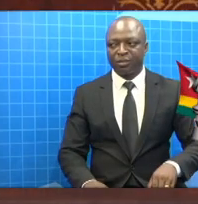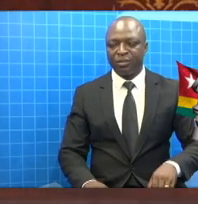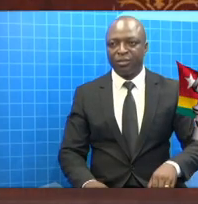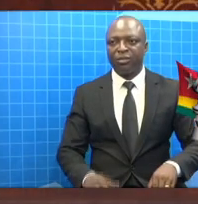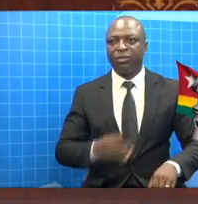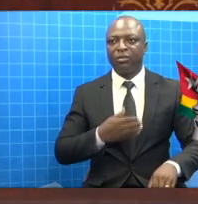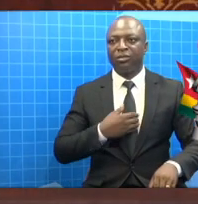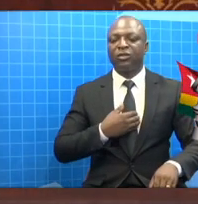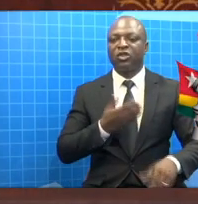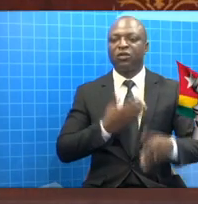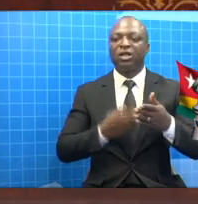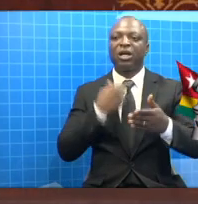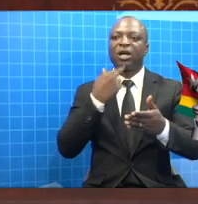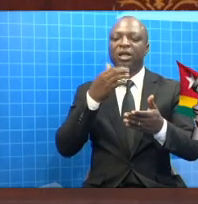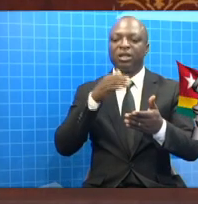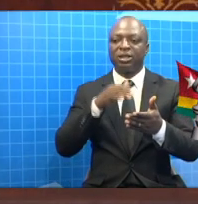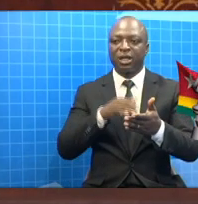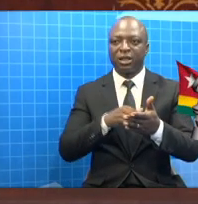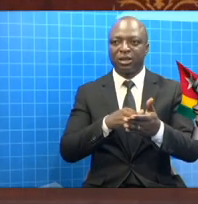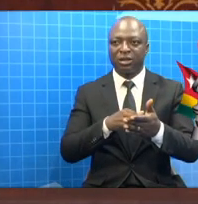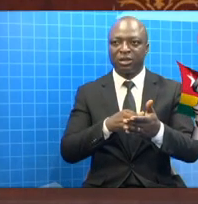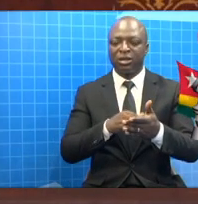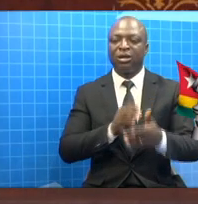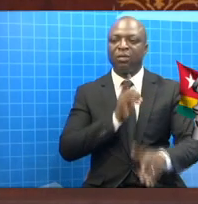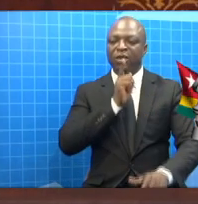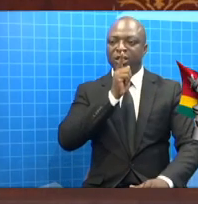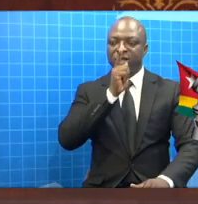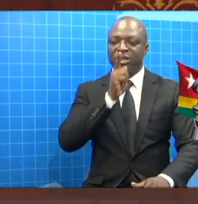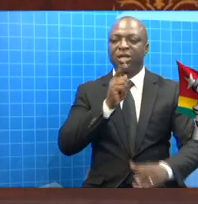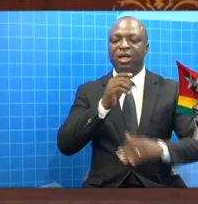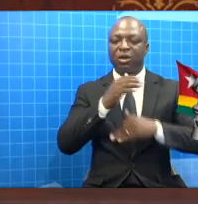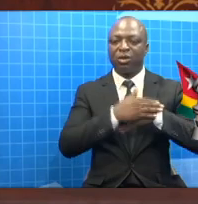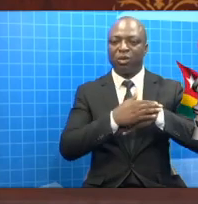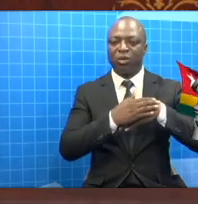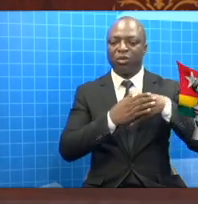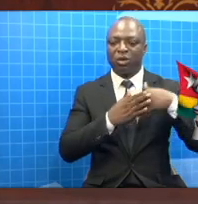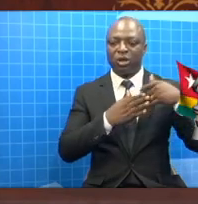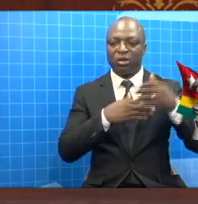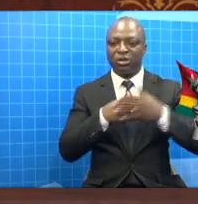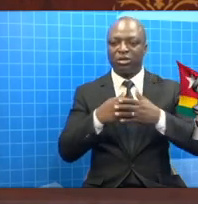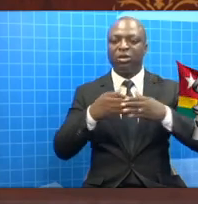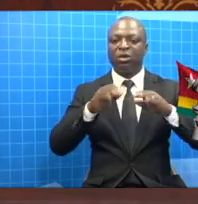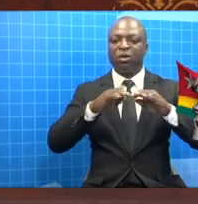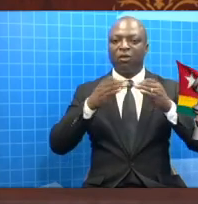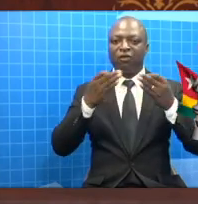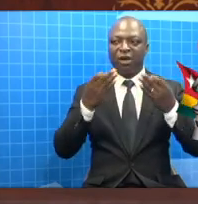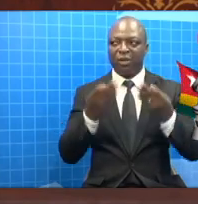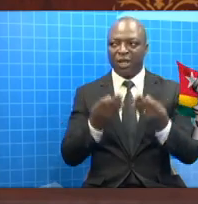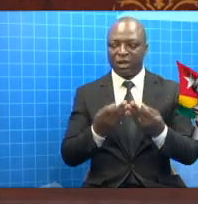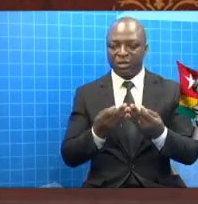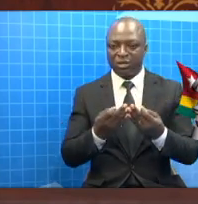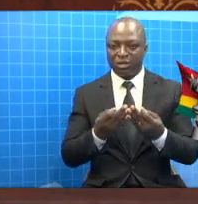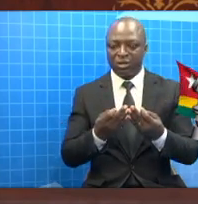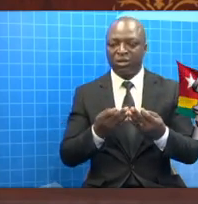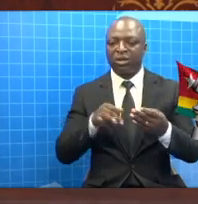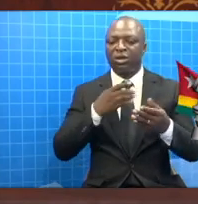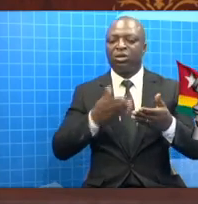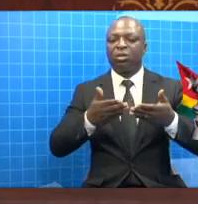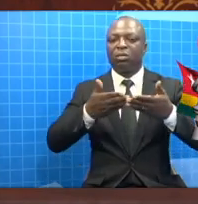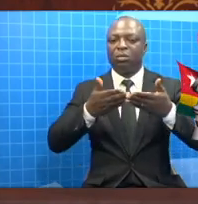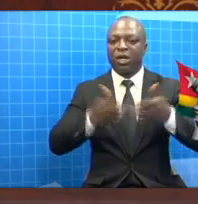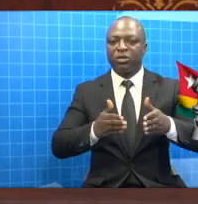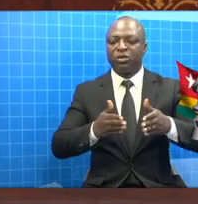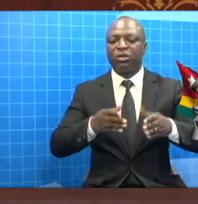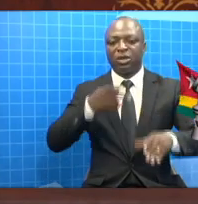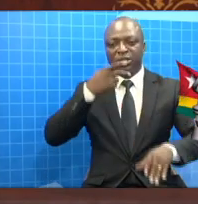Je voudrais réitérer mes sincères condoléances aux familles qui ont perdu